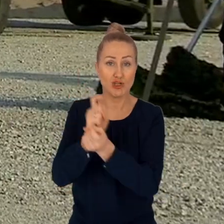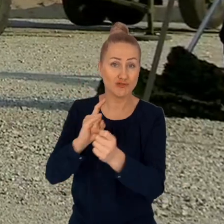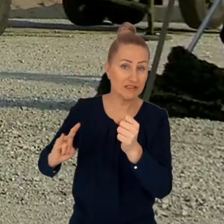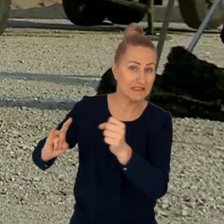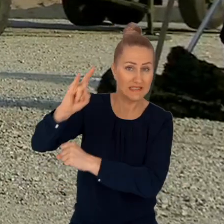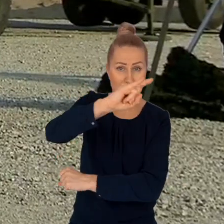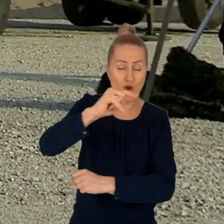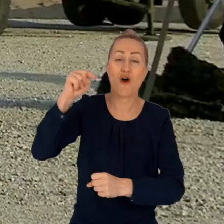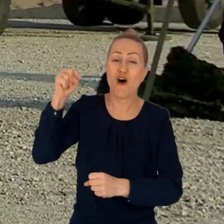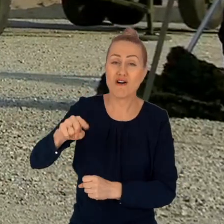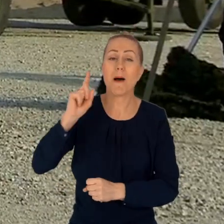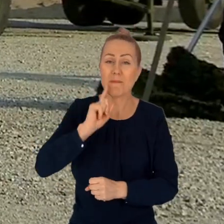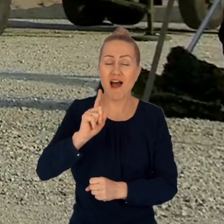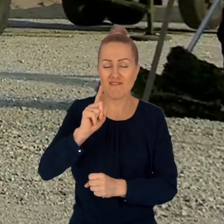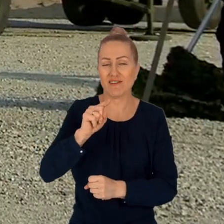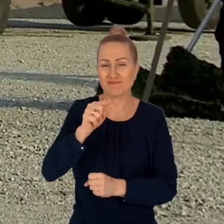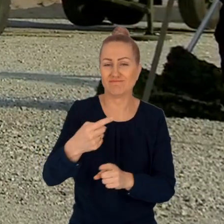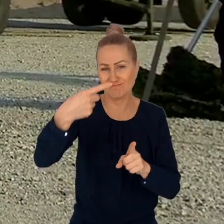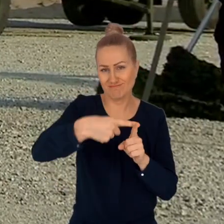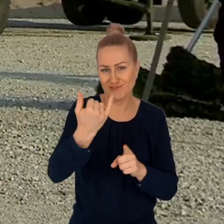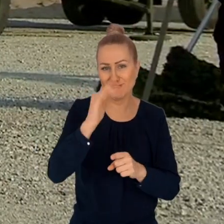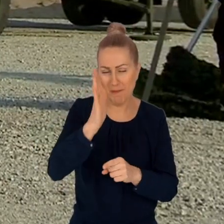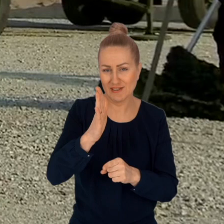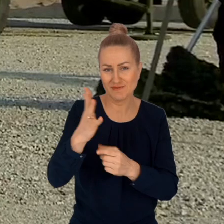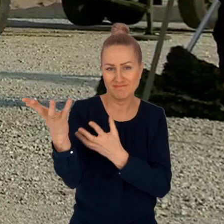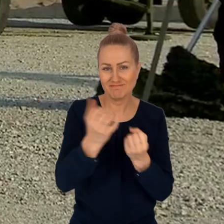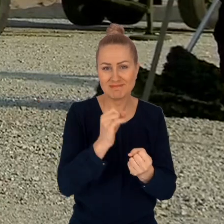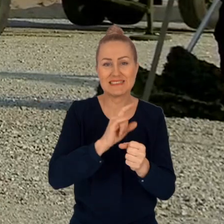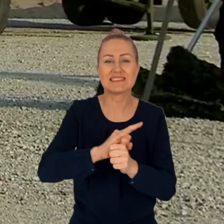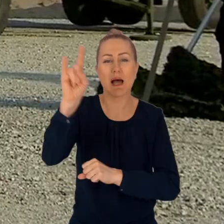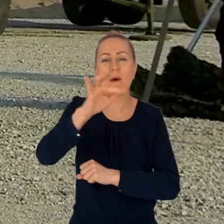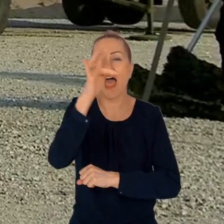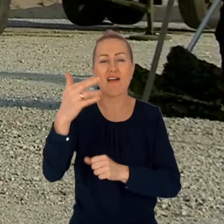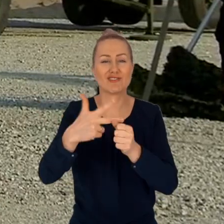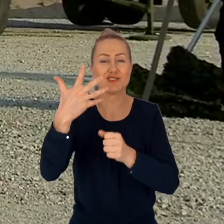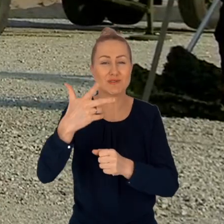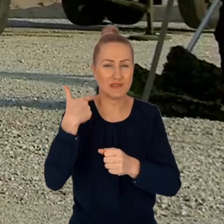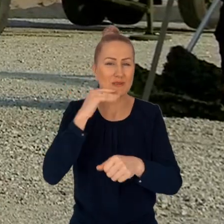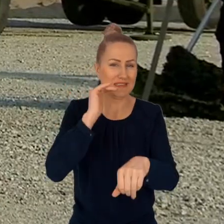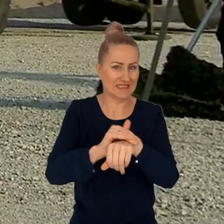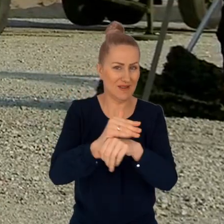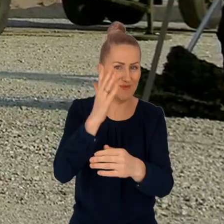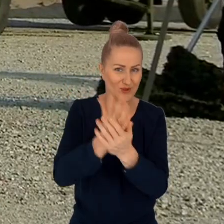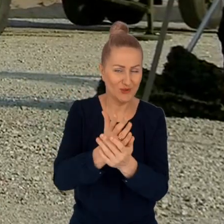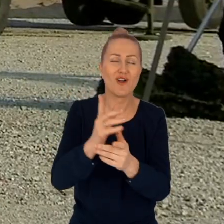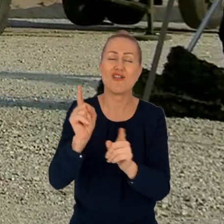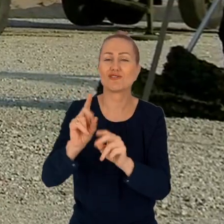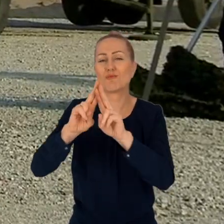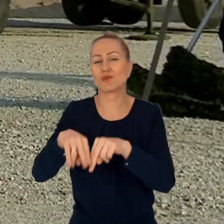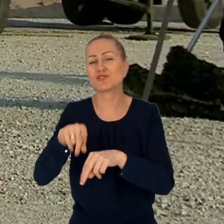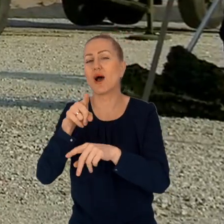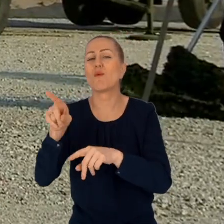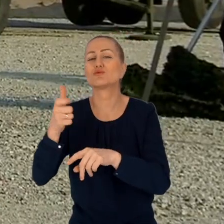przeciwlotniczego, do którego jeszcze dojdą zamówione przez nas samoloty F-35 i wszystkie inne elementy, które będą